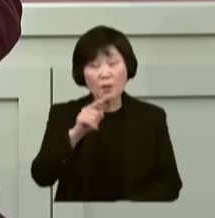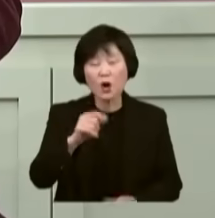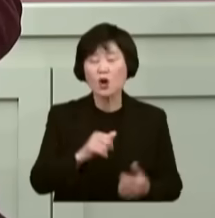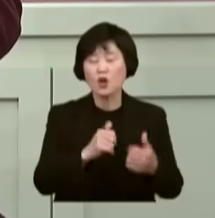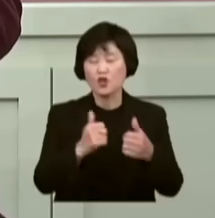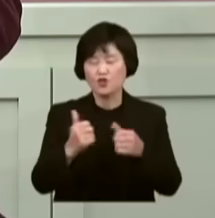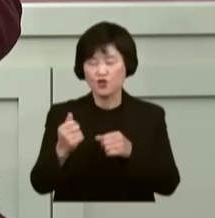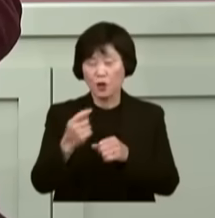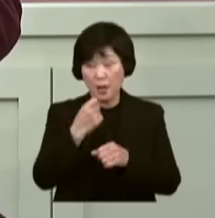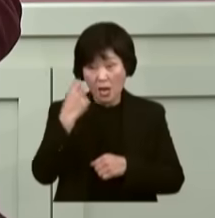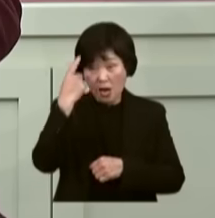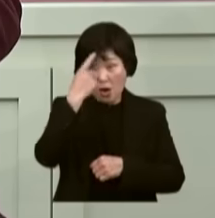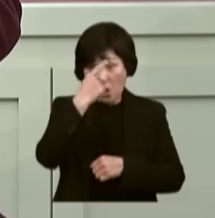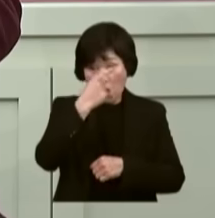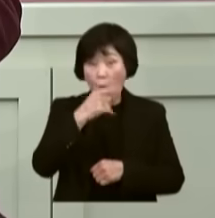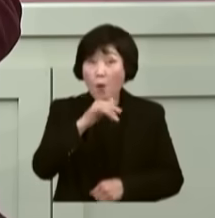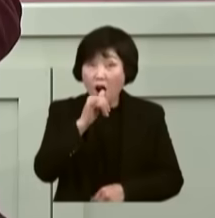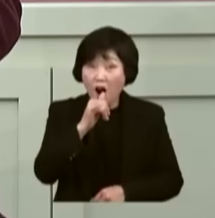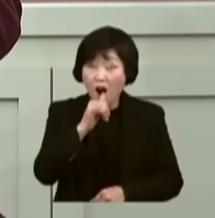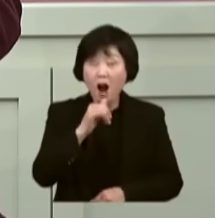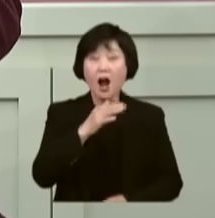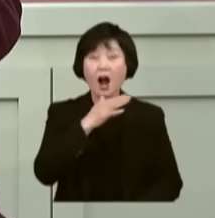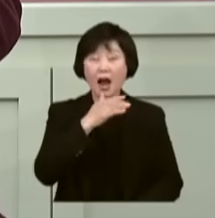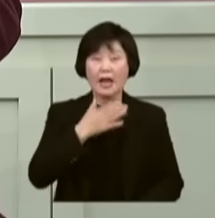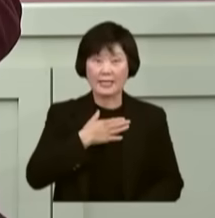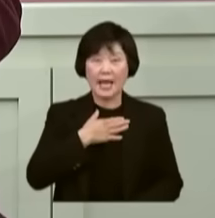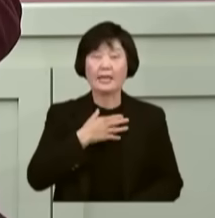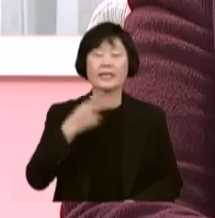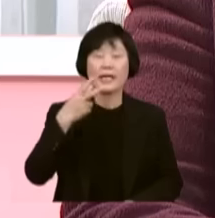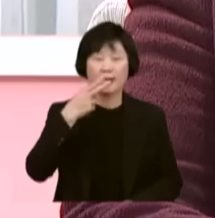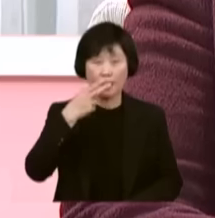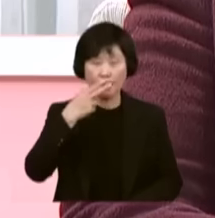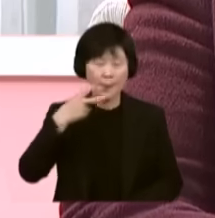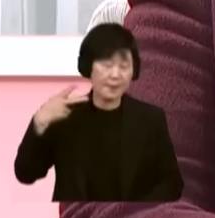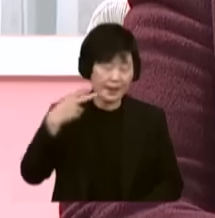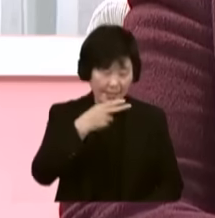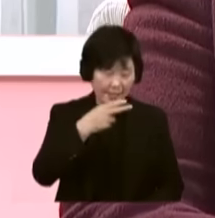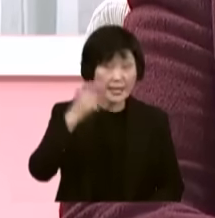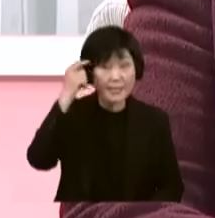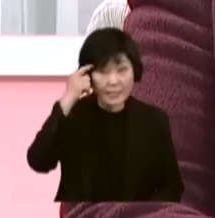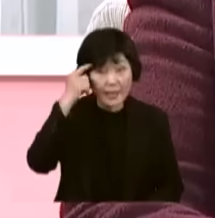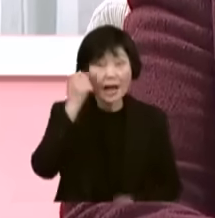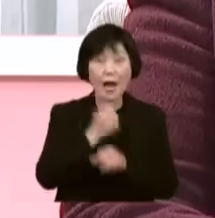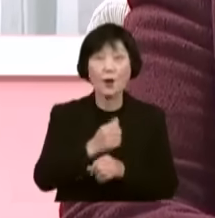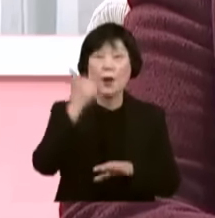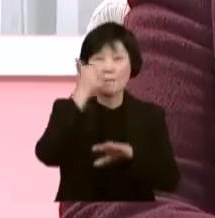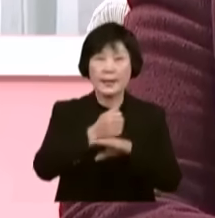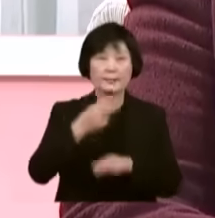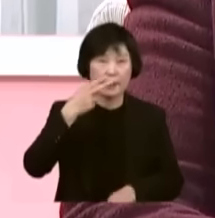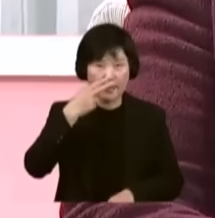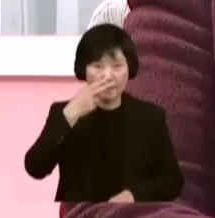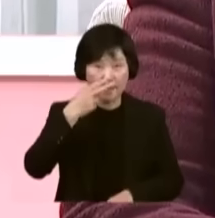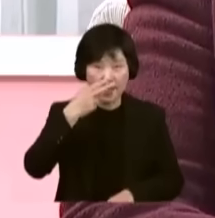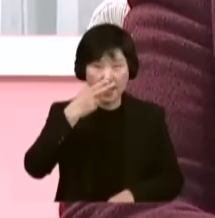이제 담배를 진짜 끊어야겠다. 이래서 마지막 담배를 피러 간다 이러고 담배 마지막 담배 하나를 들고 이제